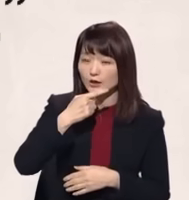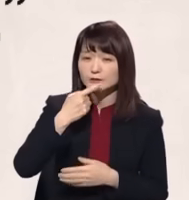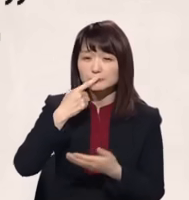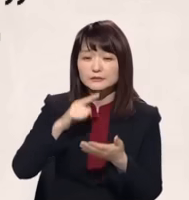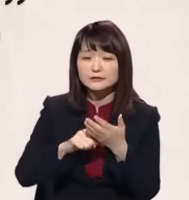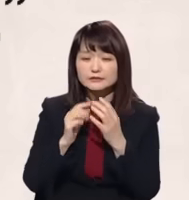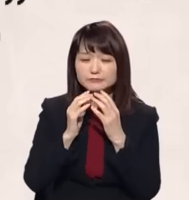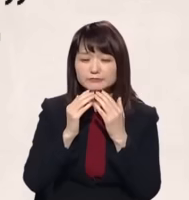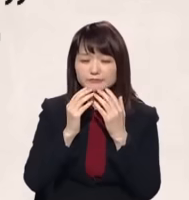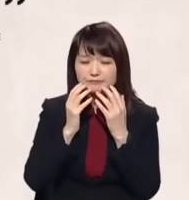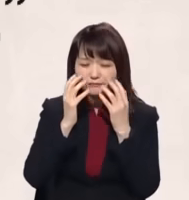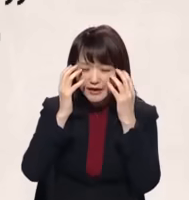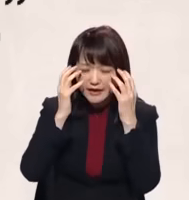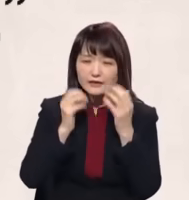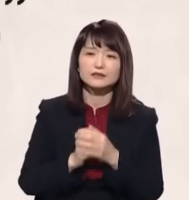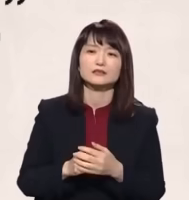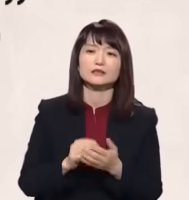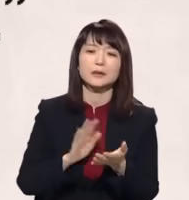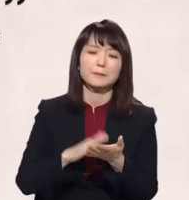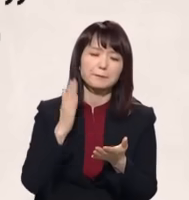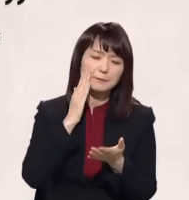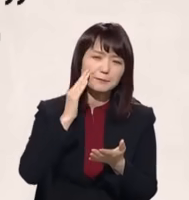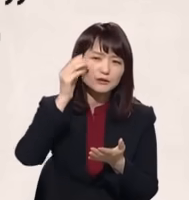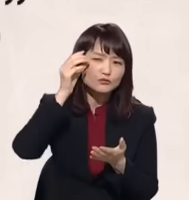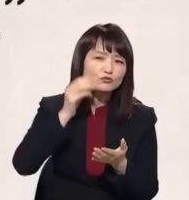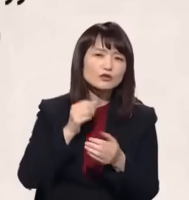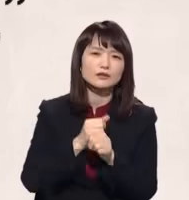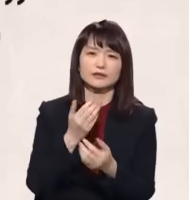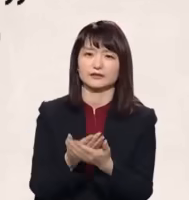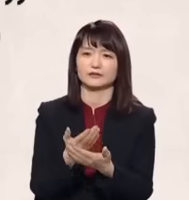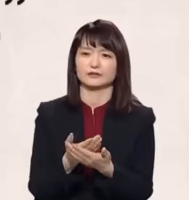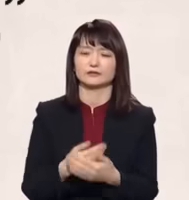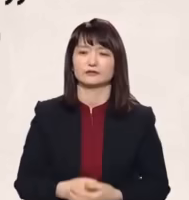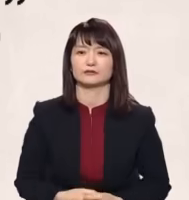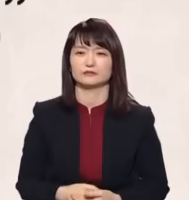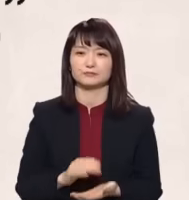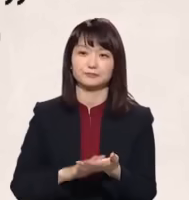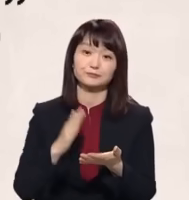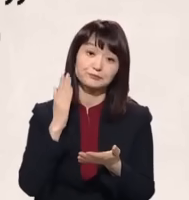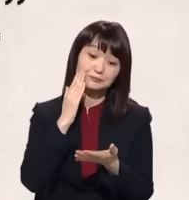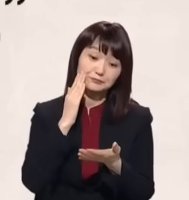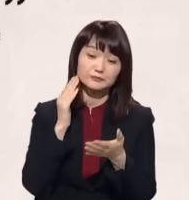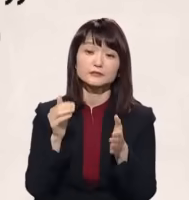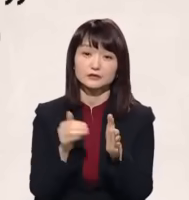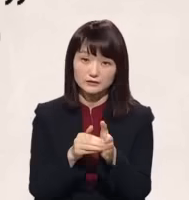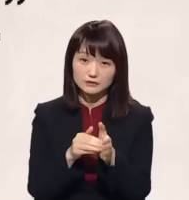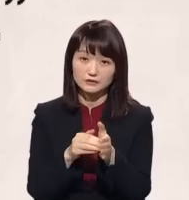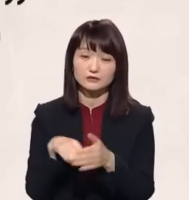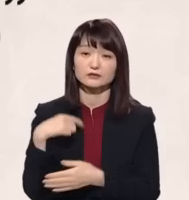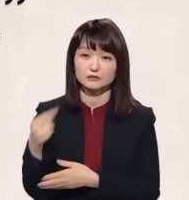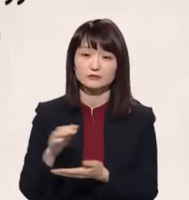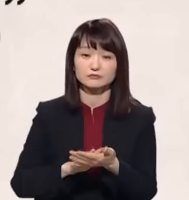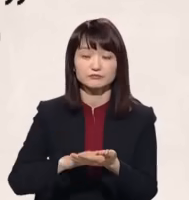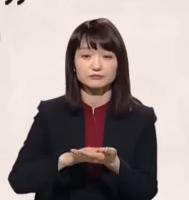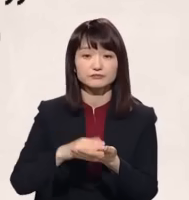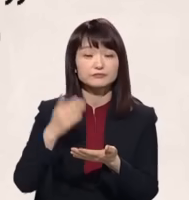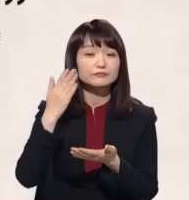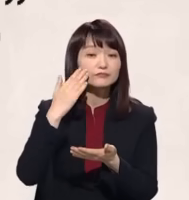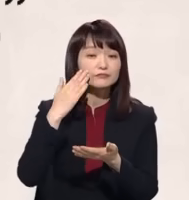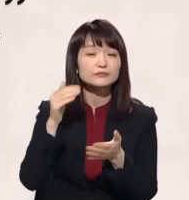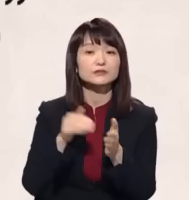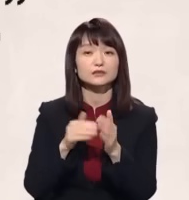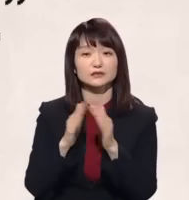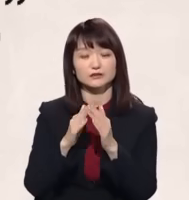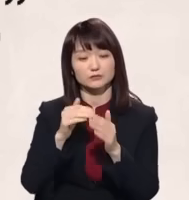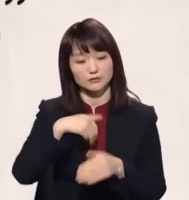피부를 두껍게 해주셔야 돼요 라는 얘기를 여러 번 했다는 거예요. 그래서 이제 베이스 끝나고 또 이제 메이크업도 끝나고 집으로 가는데, 그때만